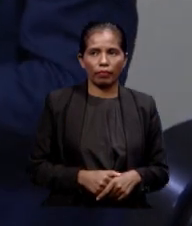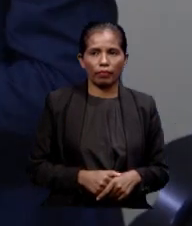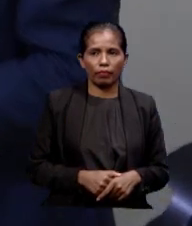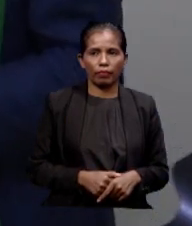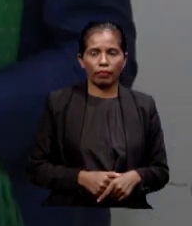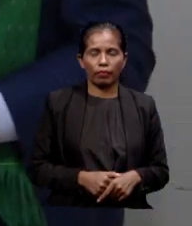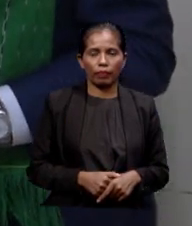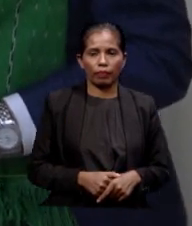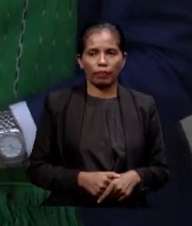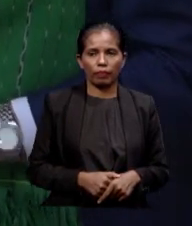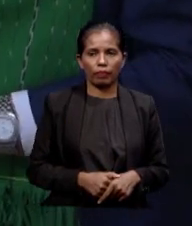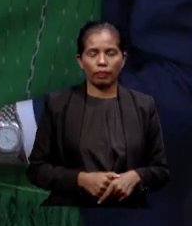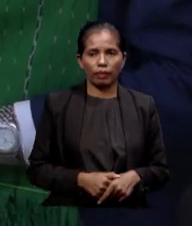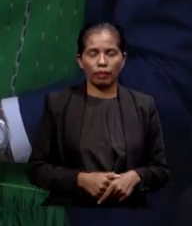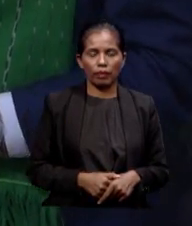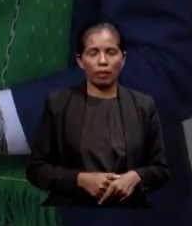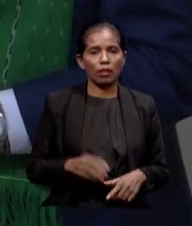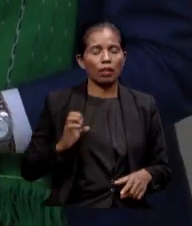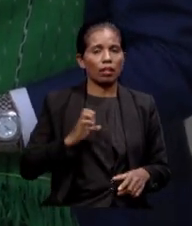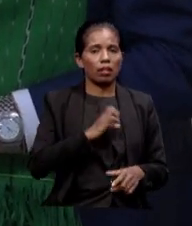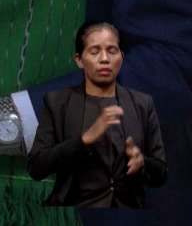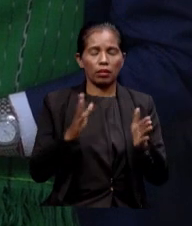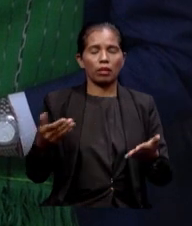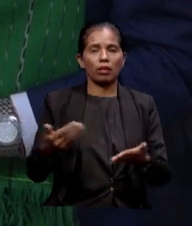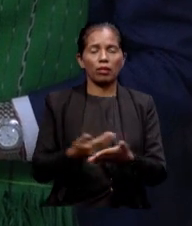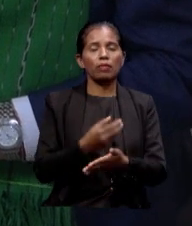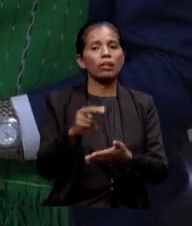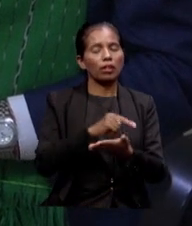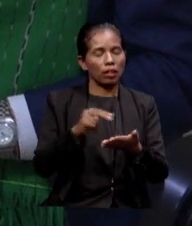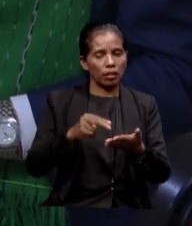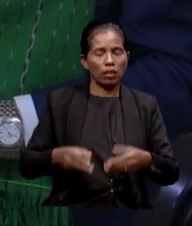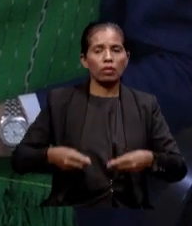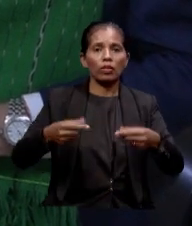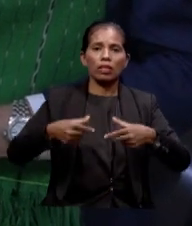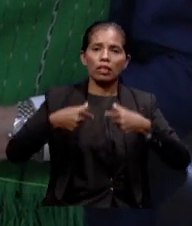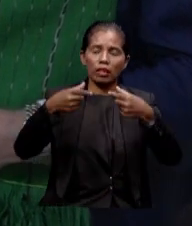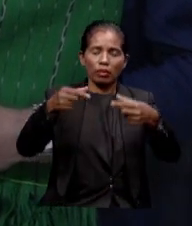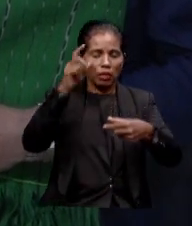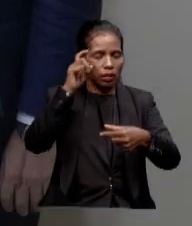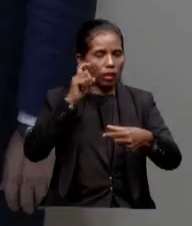New Zealand. Bibangnya Ambassador Nova Zelandia entrega presenti ba Kaira Lasanana Guzmão